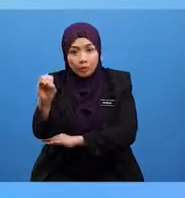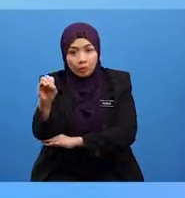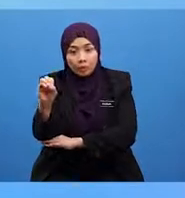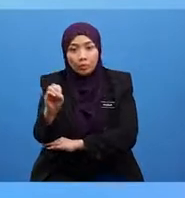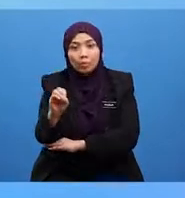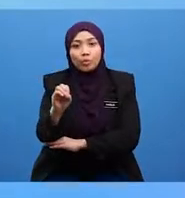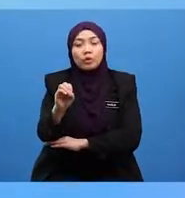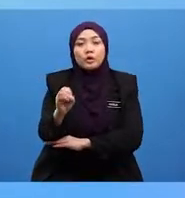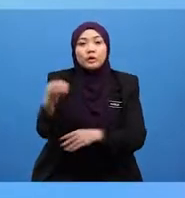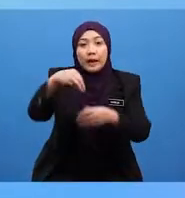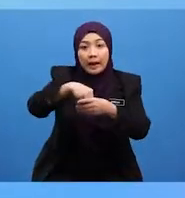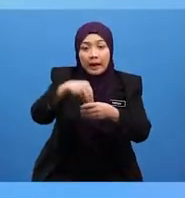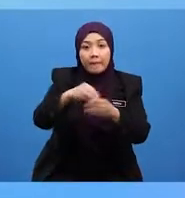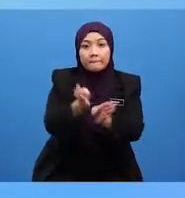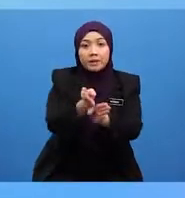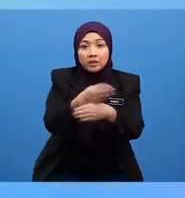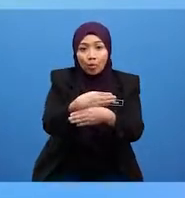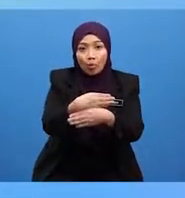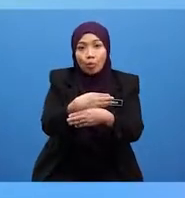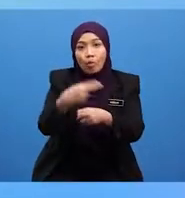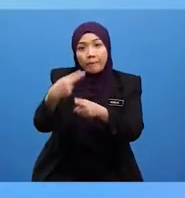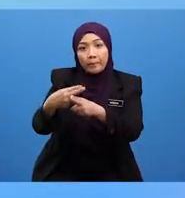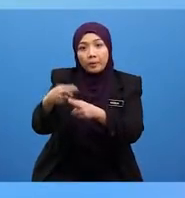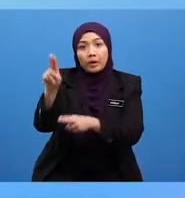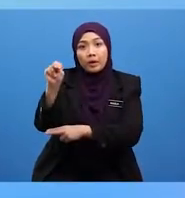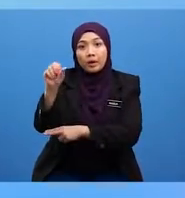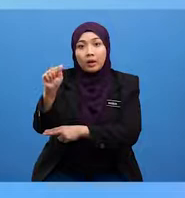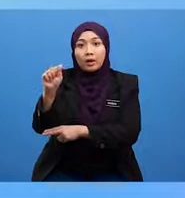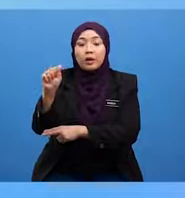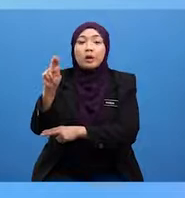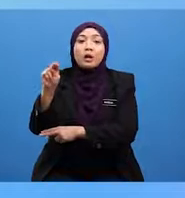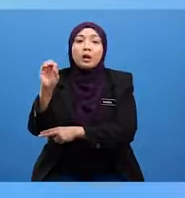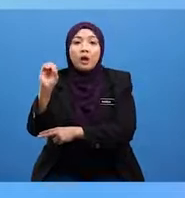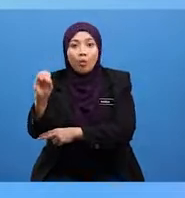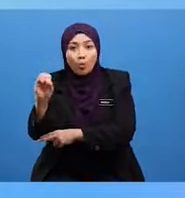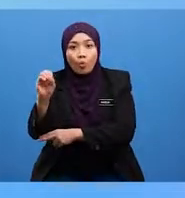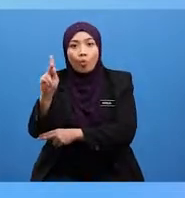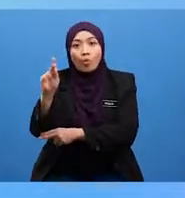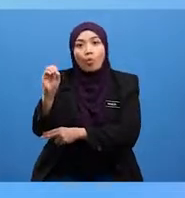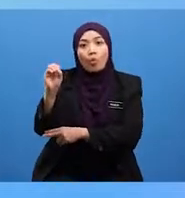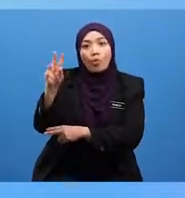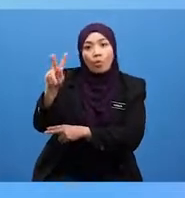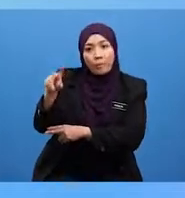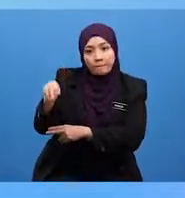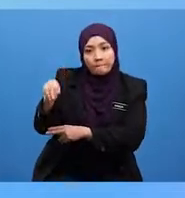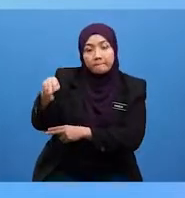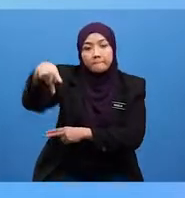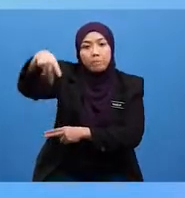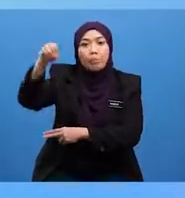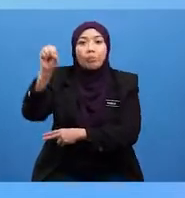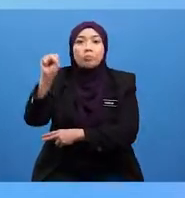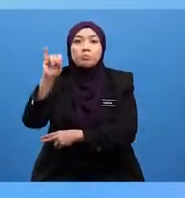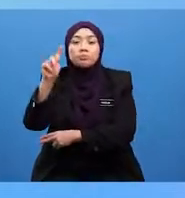dalam bentuk nanokomposit. Apakah ciri plastik dalam bentuk nanokomposit